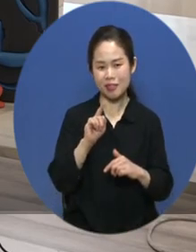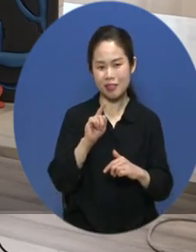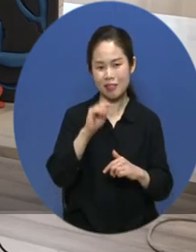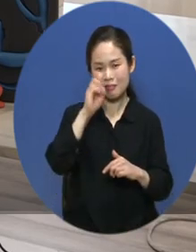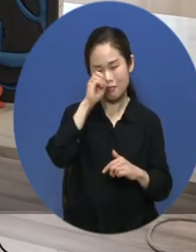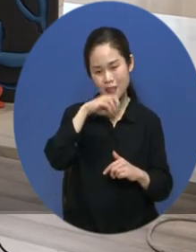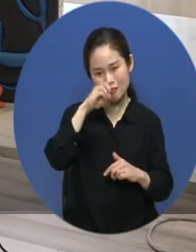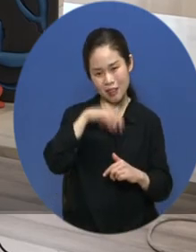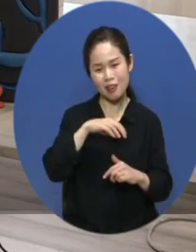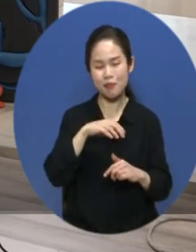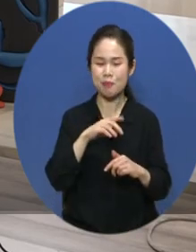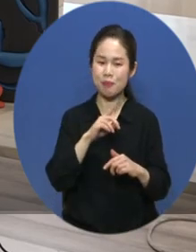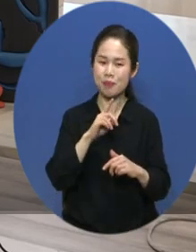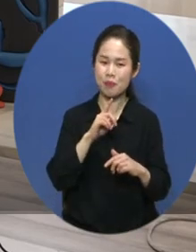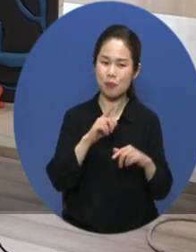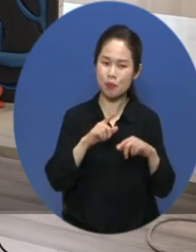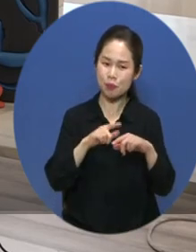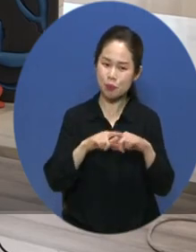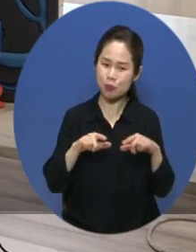대답을 항상 했던 것 같아요.